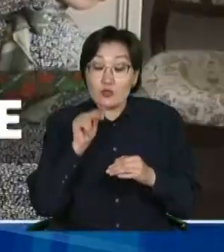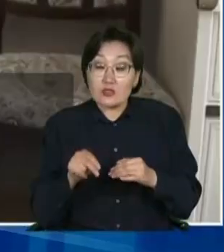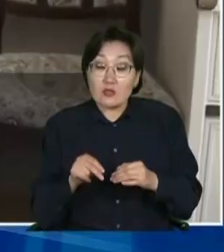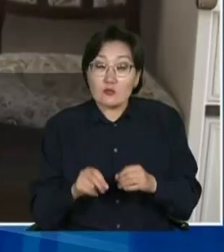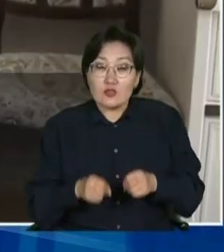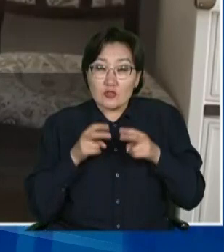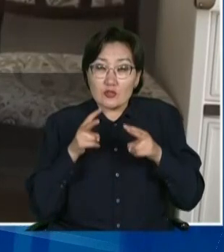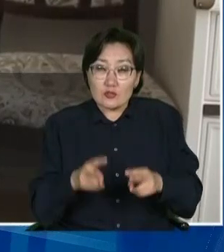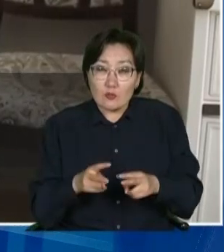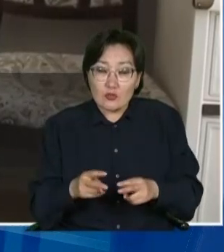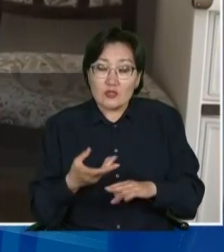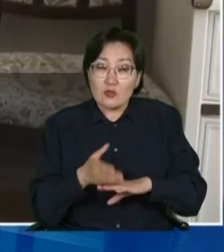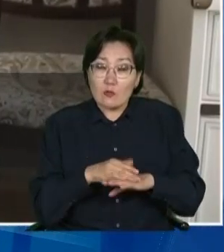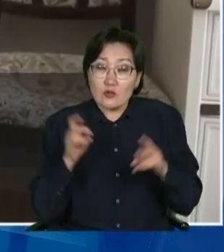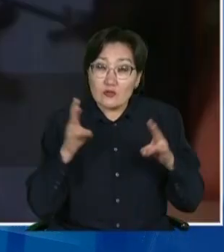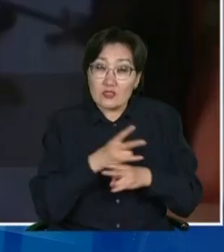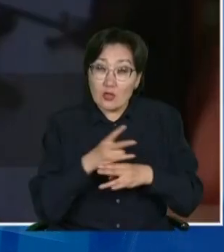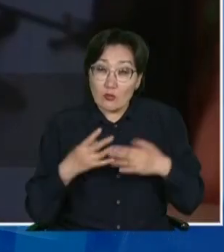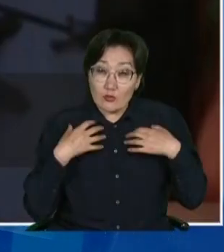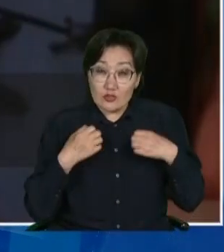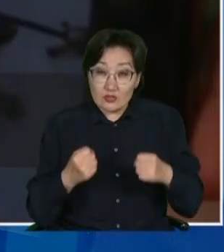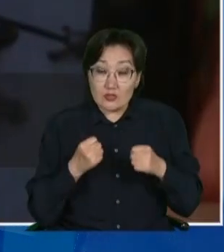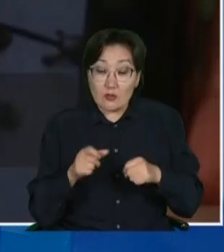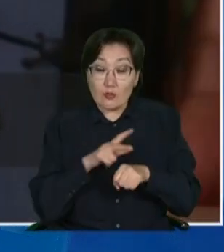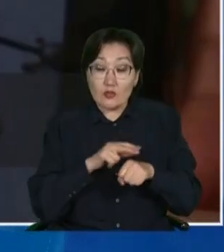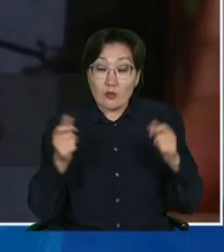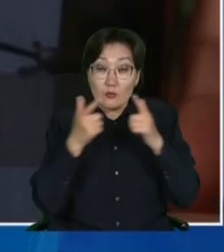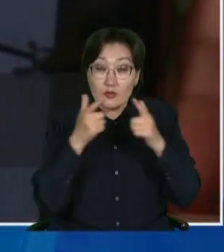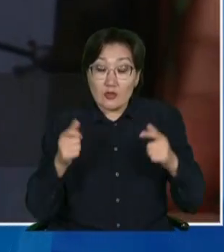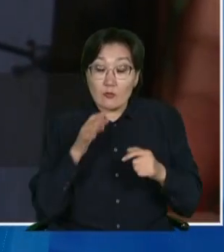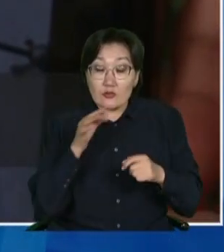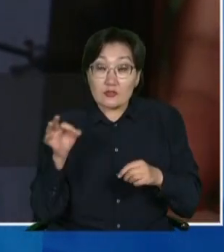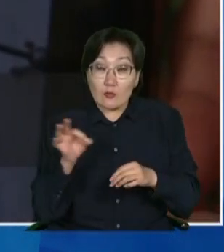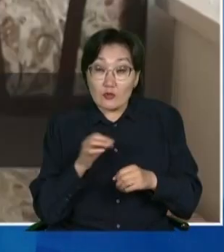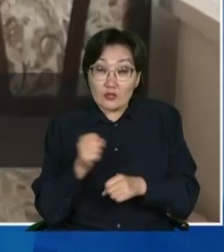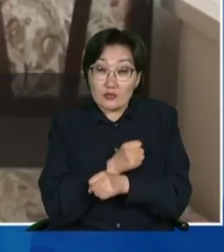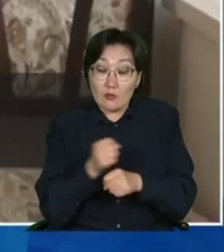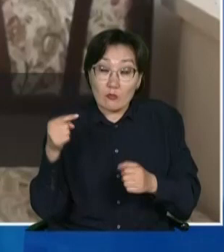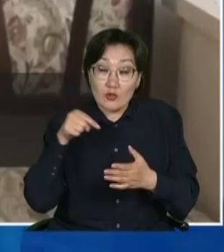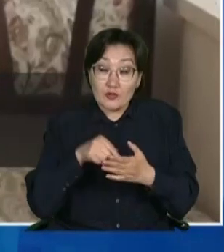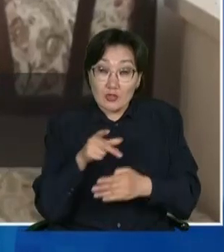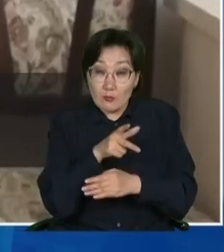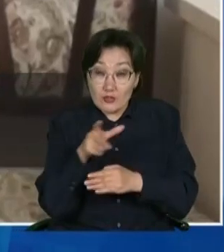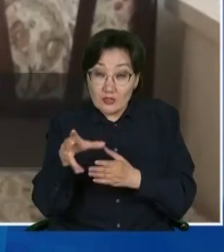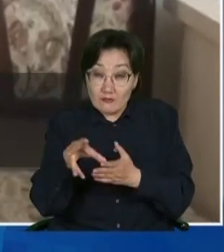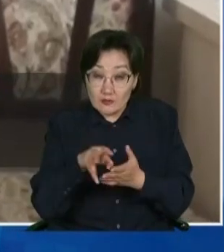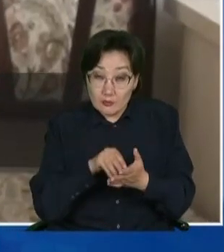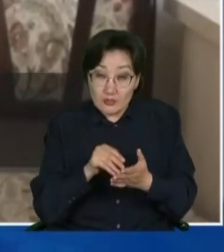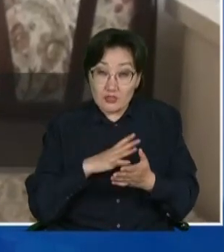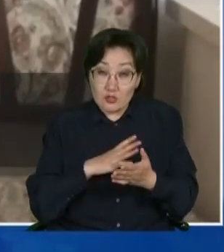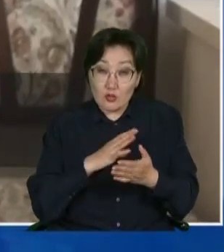в умышленном причинении тяжкого вреда здоровью. Как сообщили в полиции, момент избиения погибшего попал на камеры